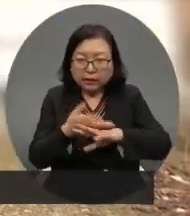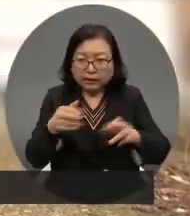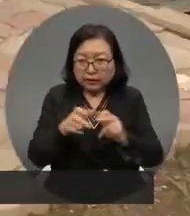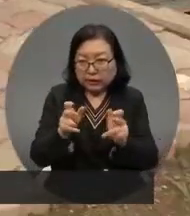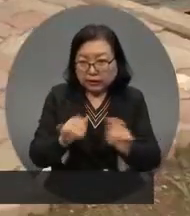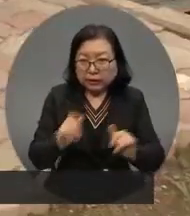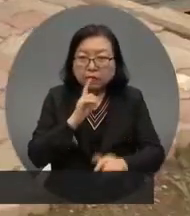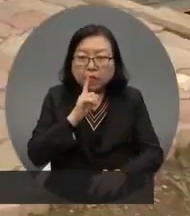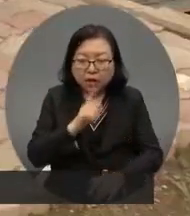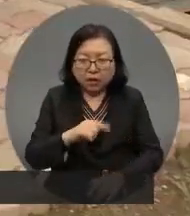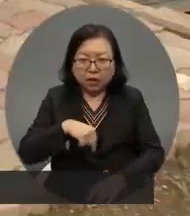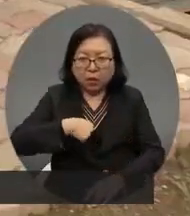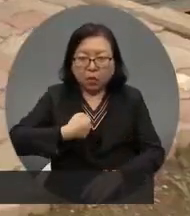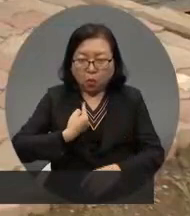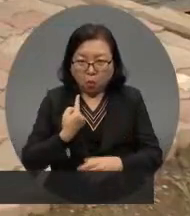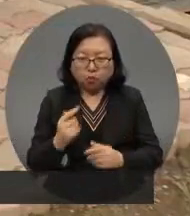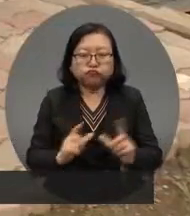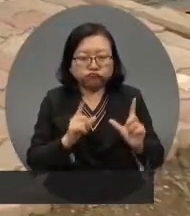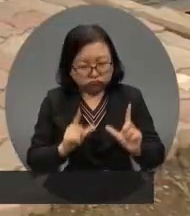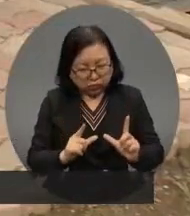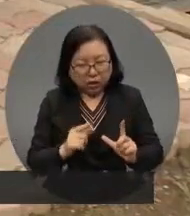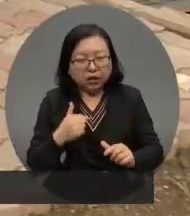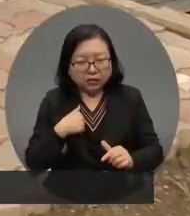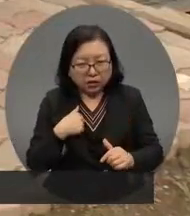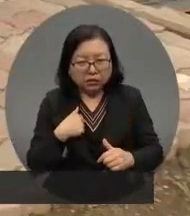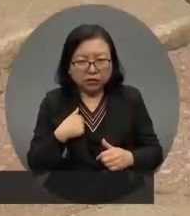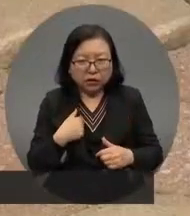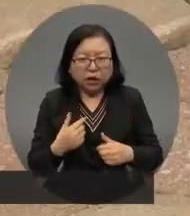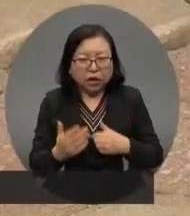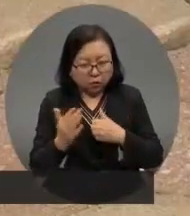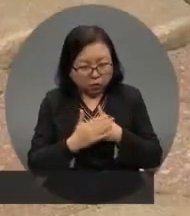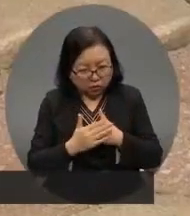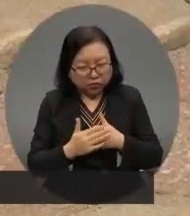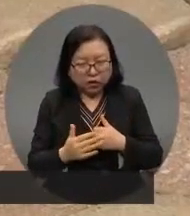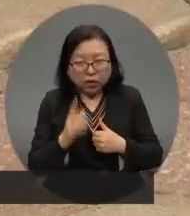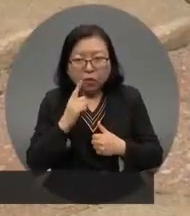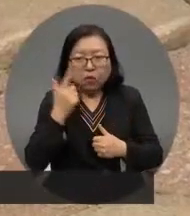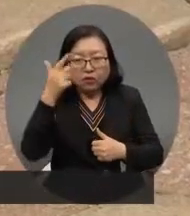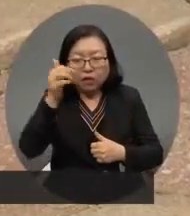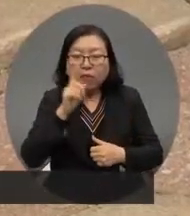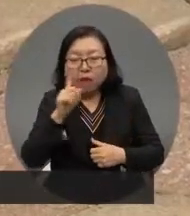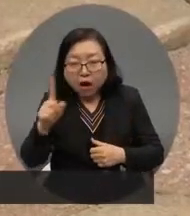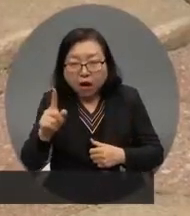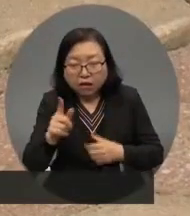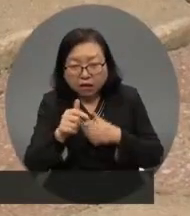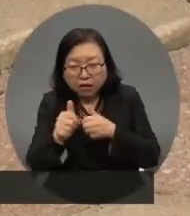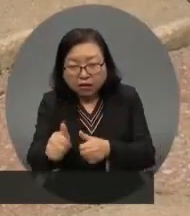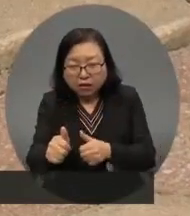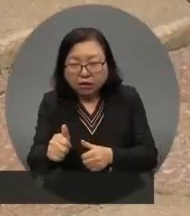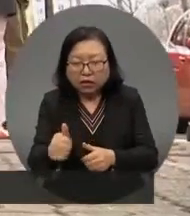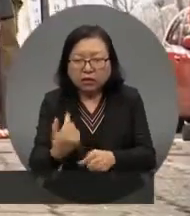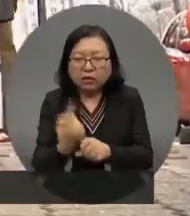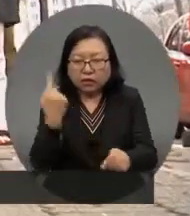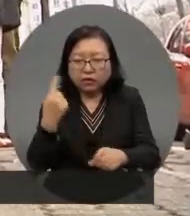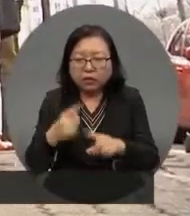장애인은 혼자 지내는 자신을 돌봐주겠다는 목사 말만 믿고 지난해 교회에 들어왔다 피해를